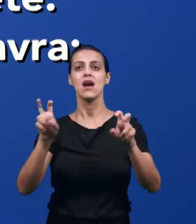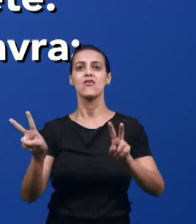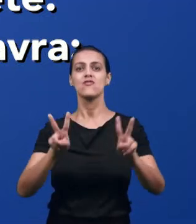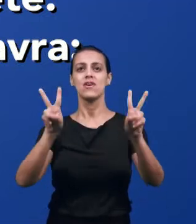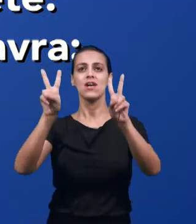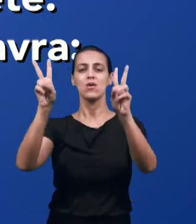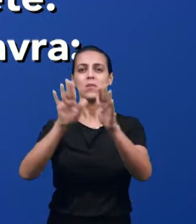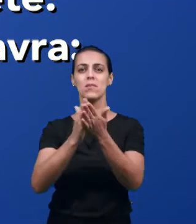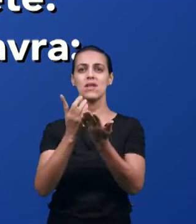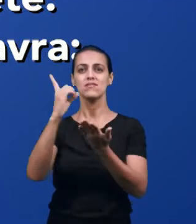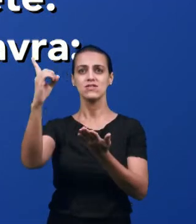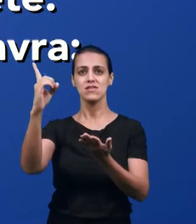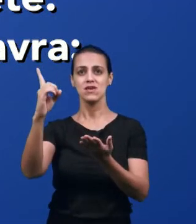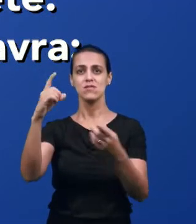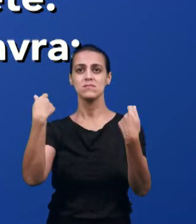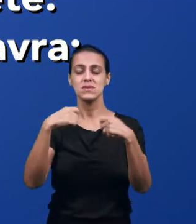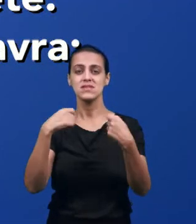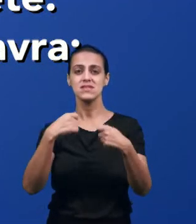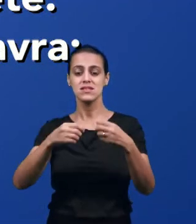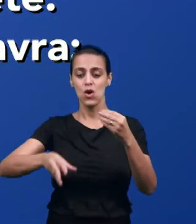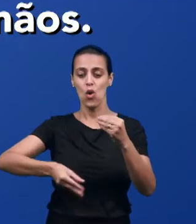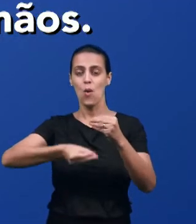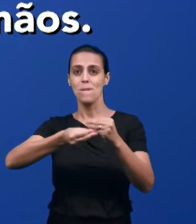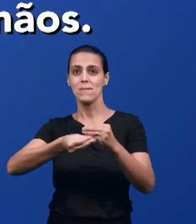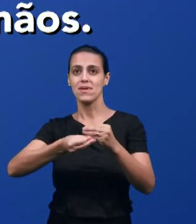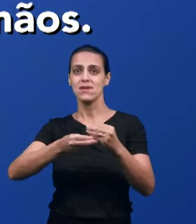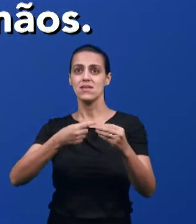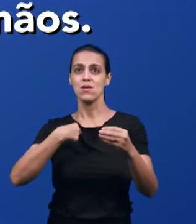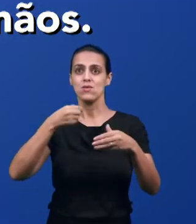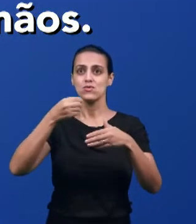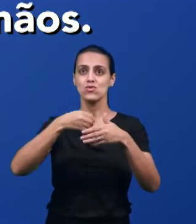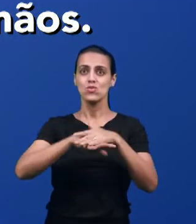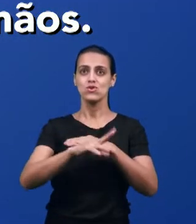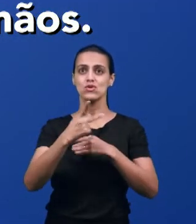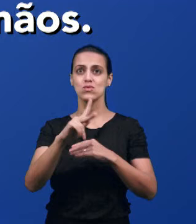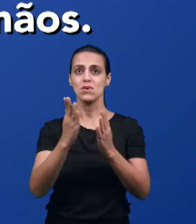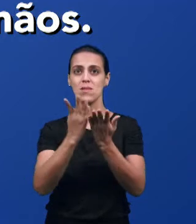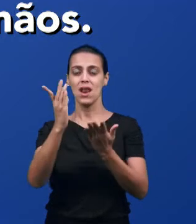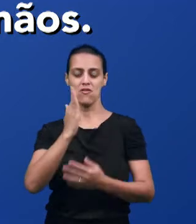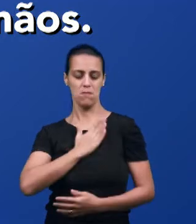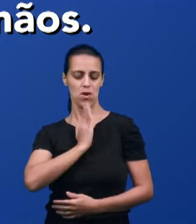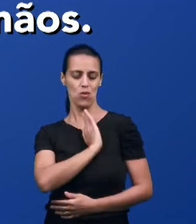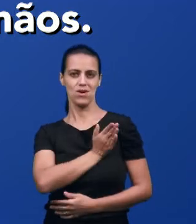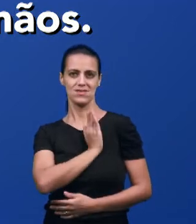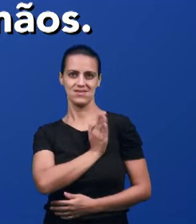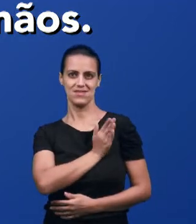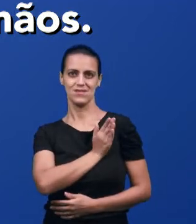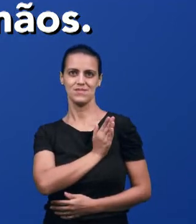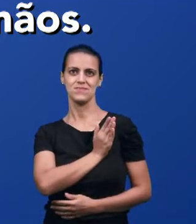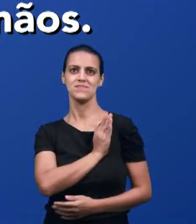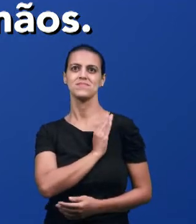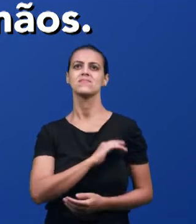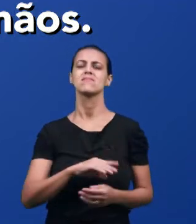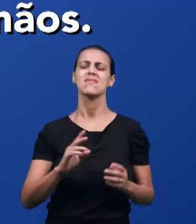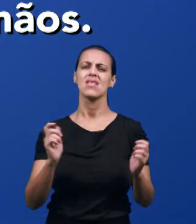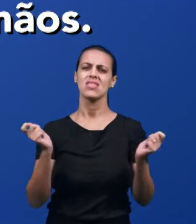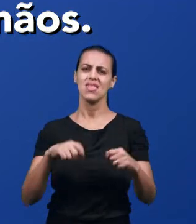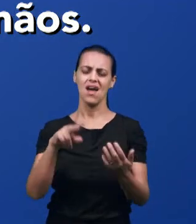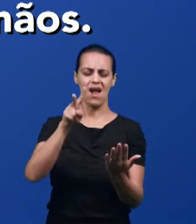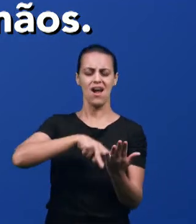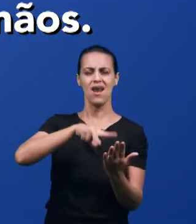au Massachusetts, sur la valeur de la parole de Dieu complète. J'ai caché ta parole dans mon